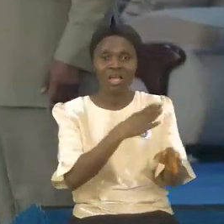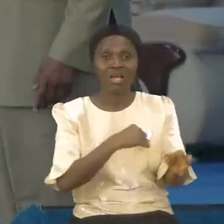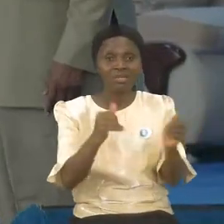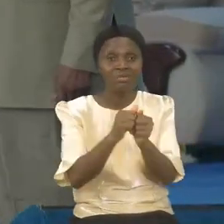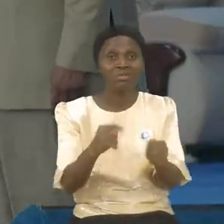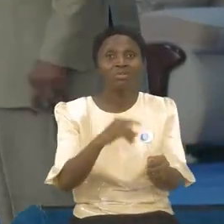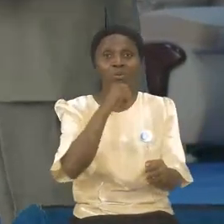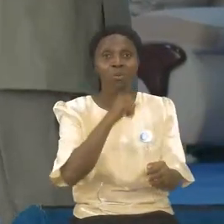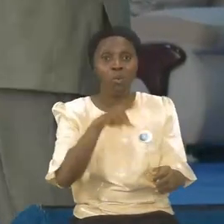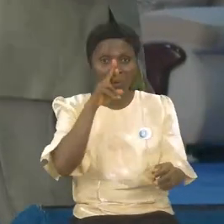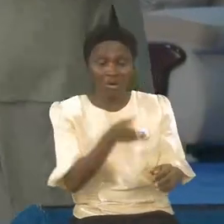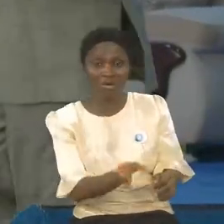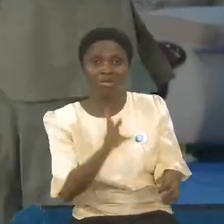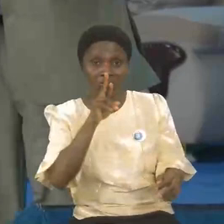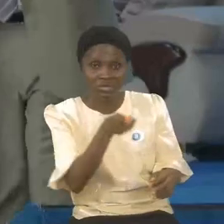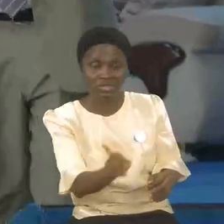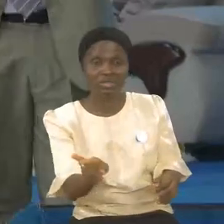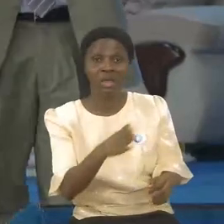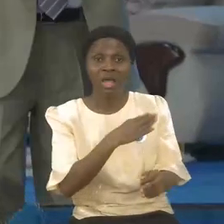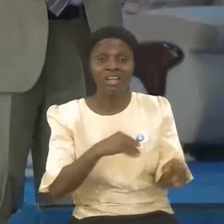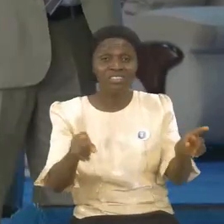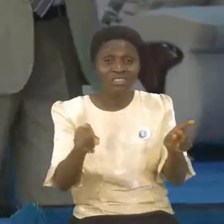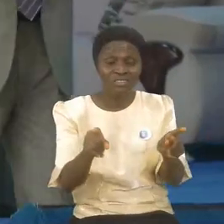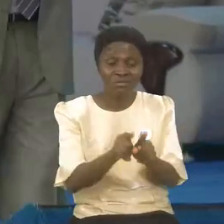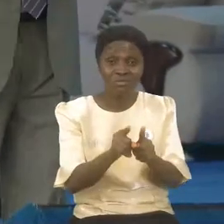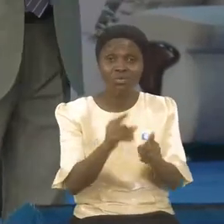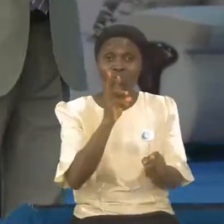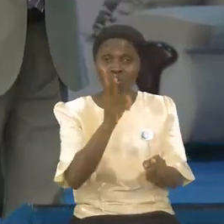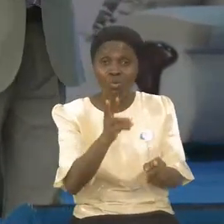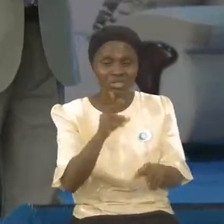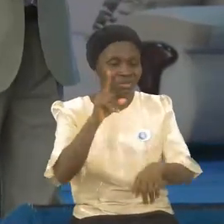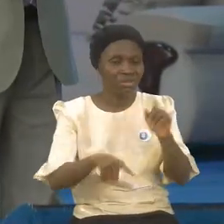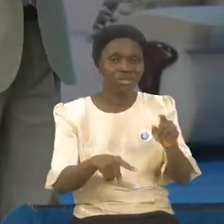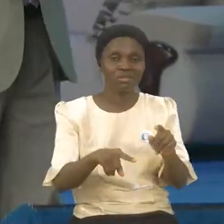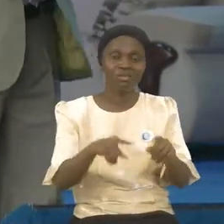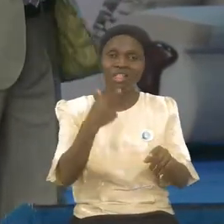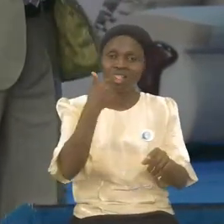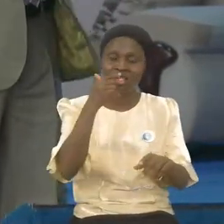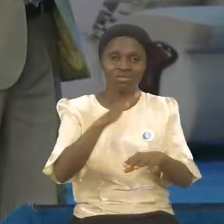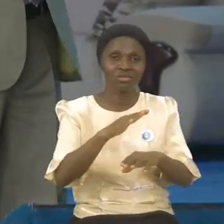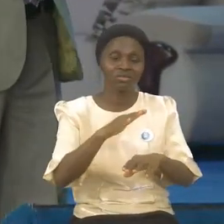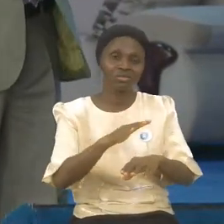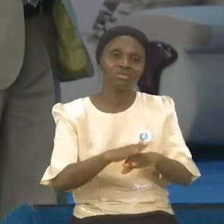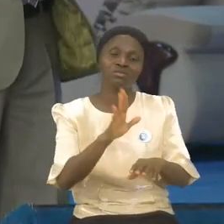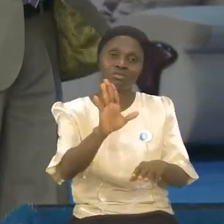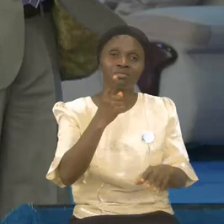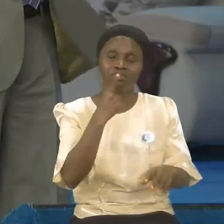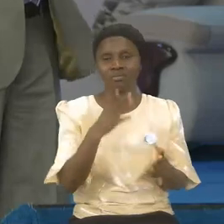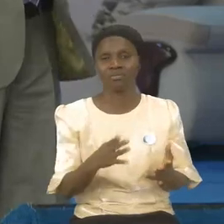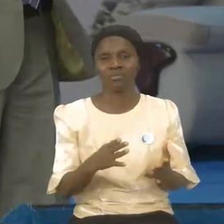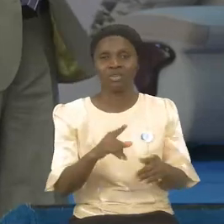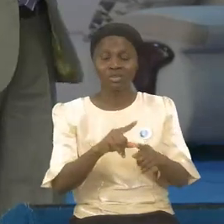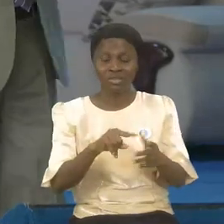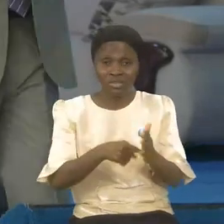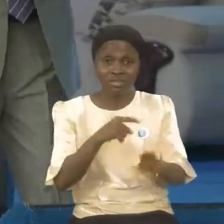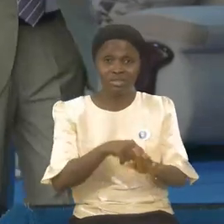puis même une goutte d'eau d'une adorable mais la chose sage a fait maintenant c'est ensuite c'est